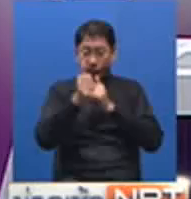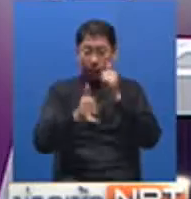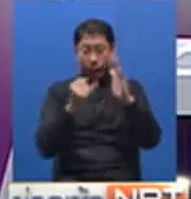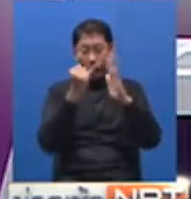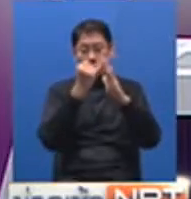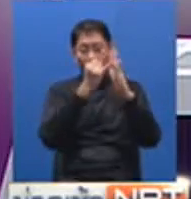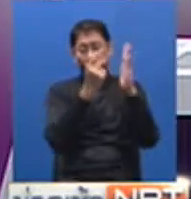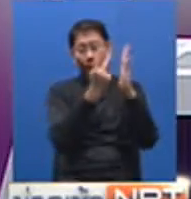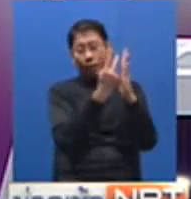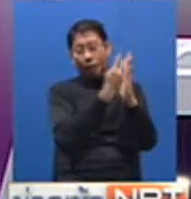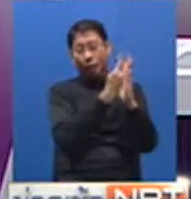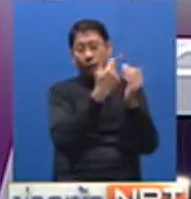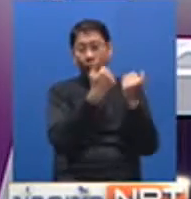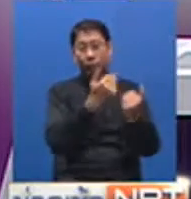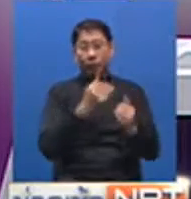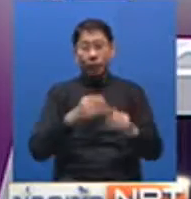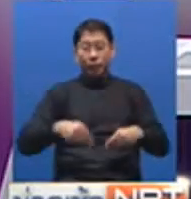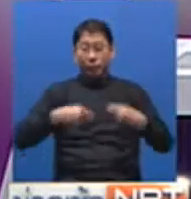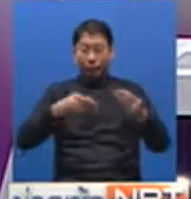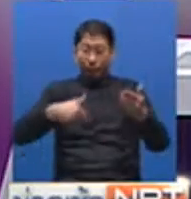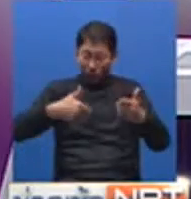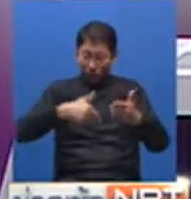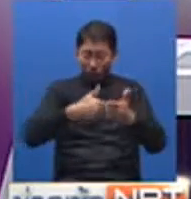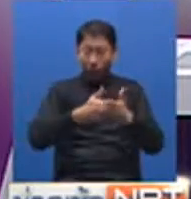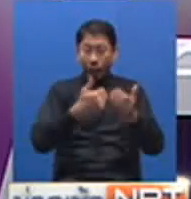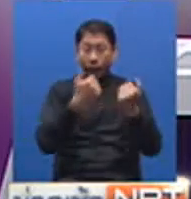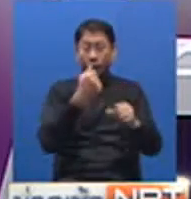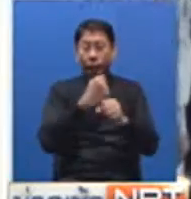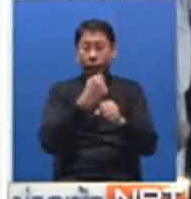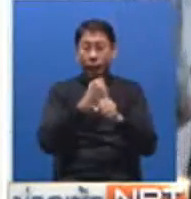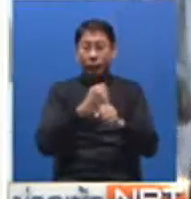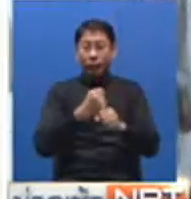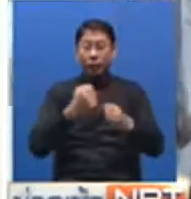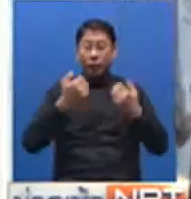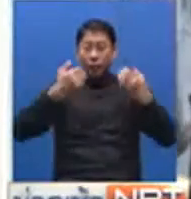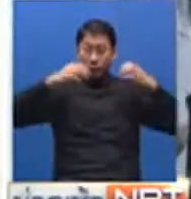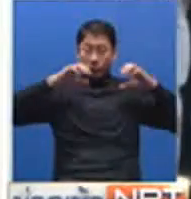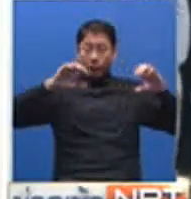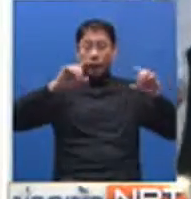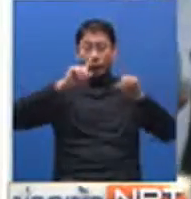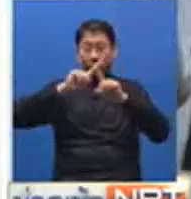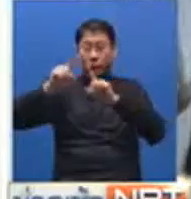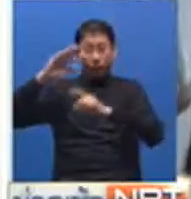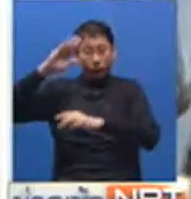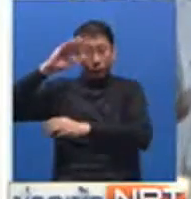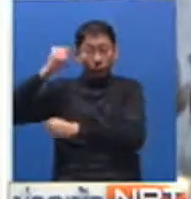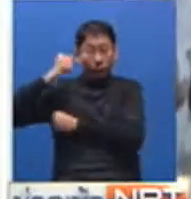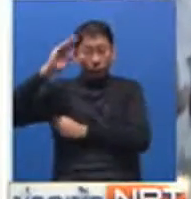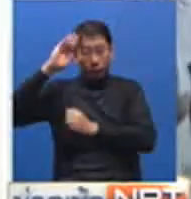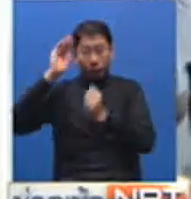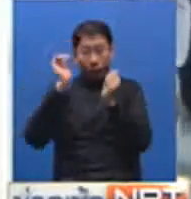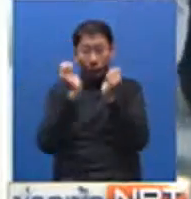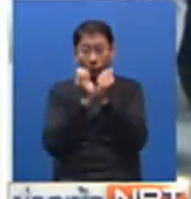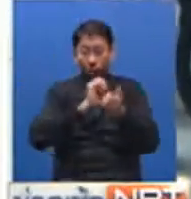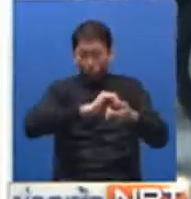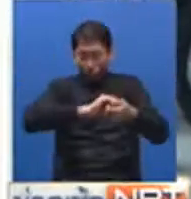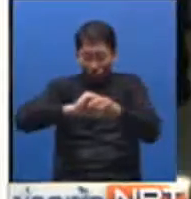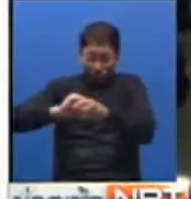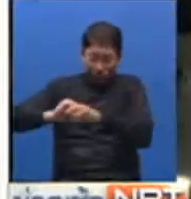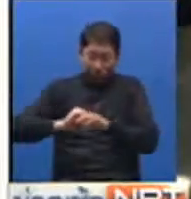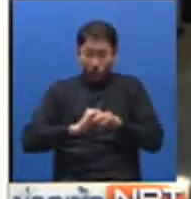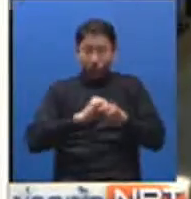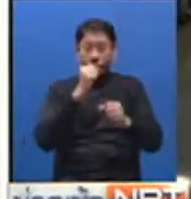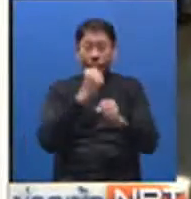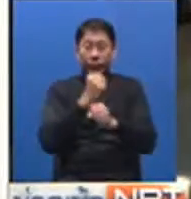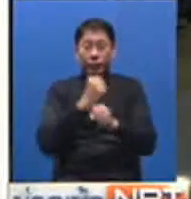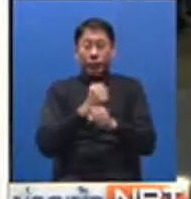กาญจนบุรีนะคะแล้วก็ไปมอบนโยบายให้กับส่วนราชการและพลเรือนรวมถึงทหารตำรวจด้วยให้ร่วมมือกันค่ะในการทำงาน